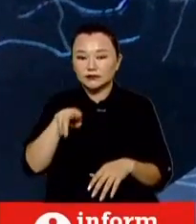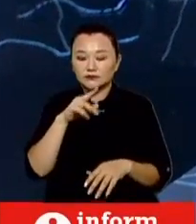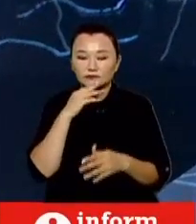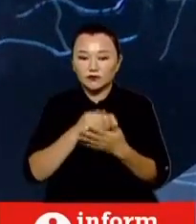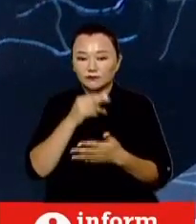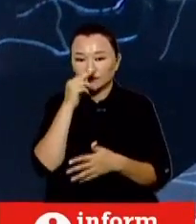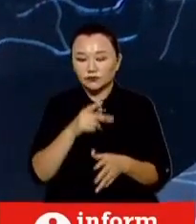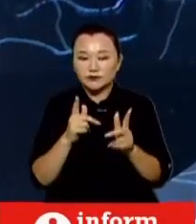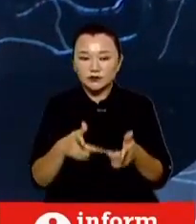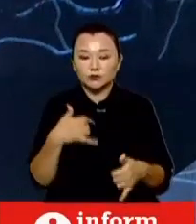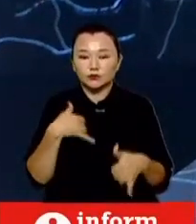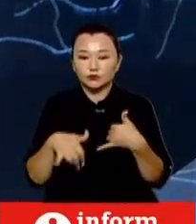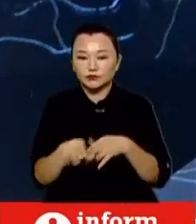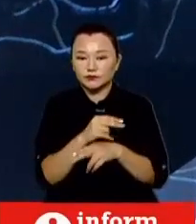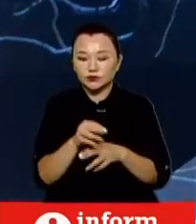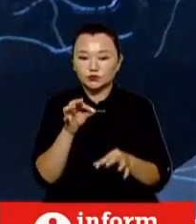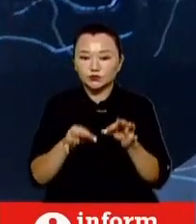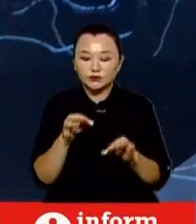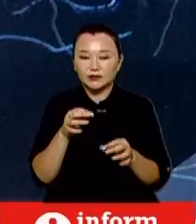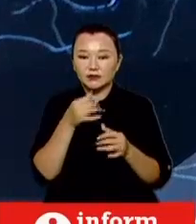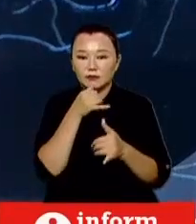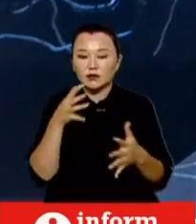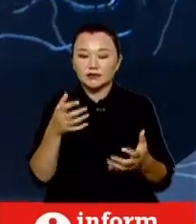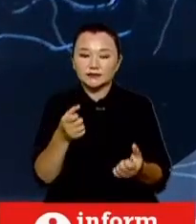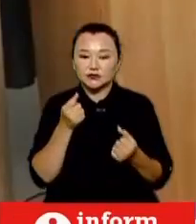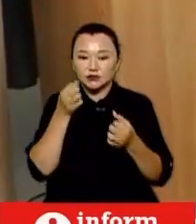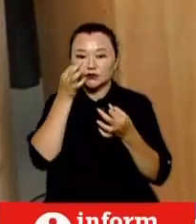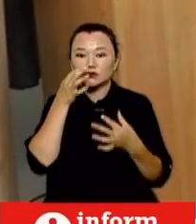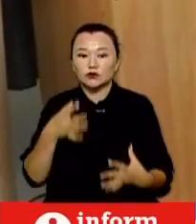педагог признала и в зале суда не могла сдержать слез.